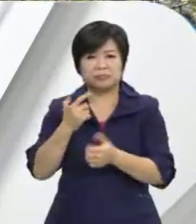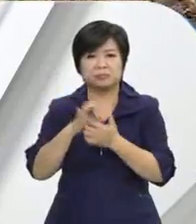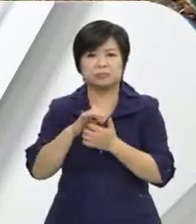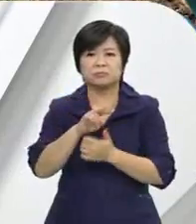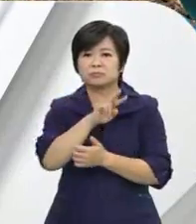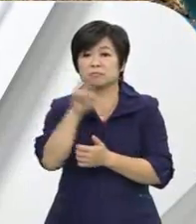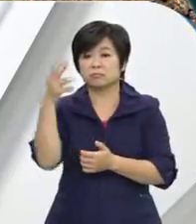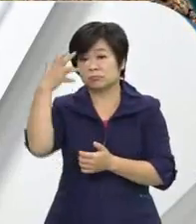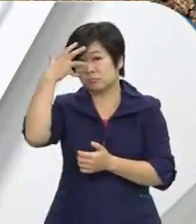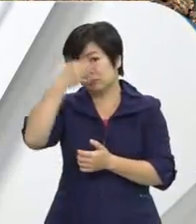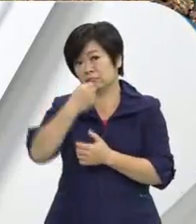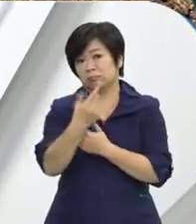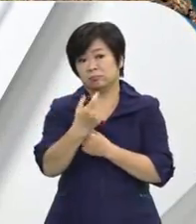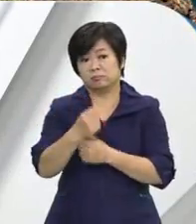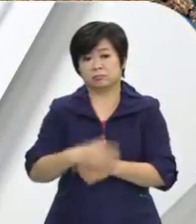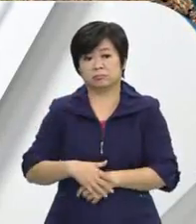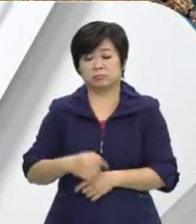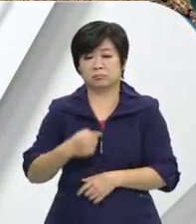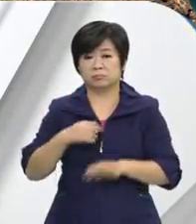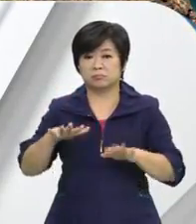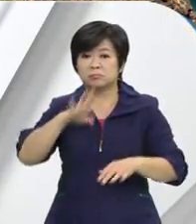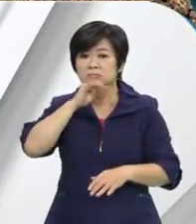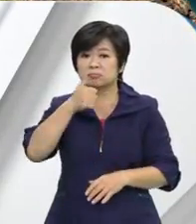蛮严的，你从来都五十八的。